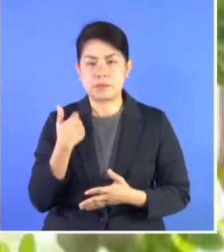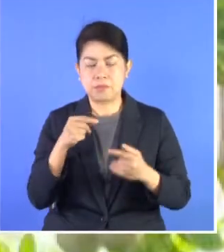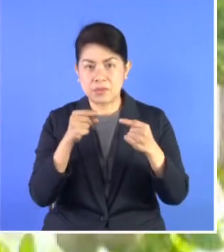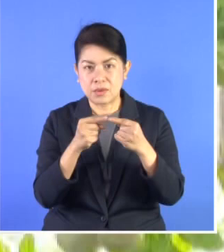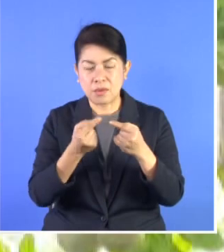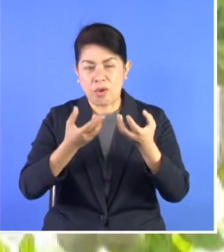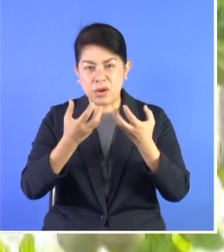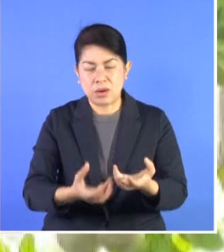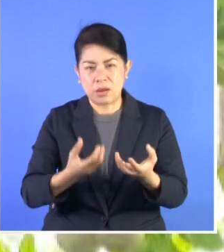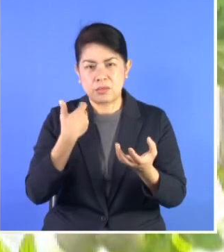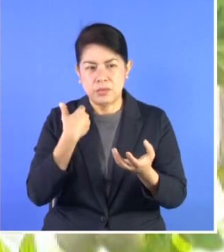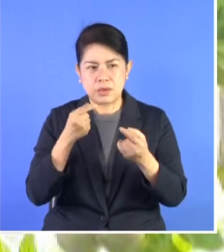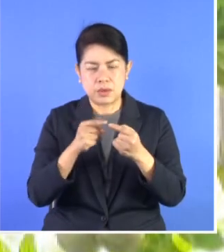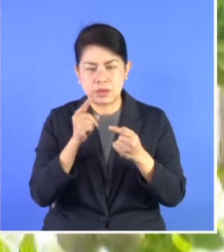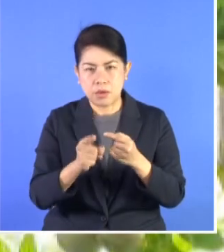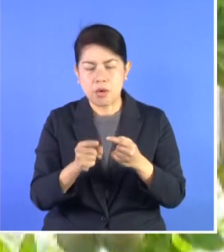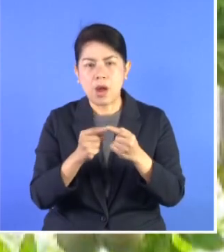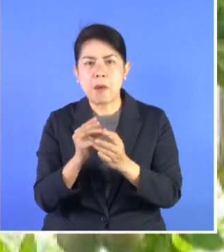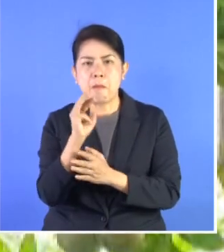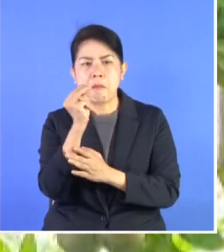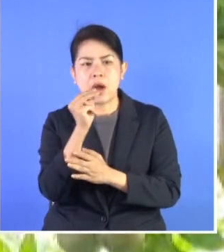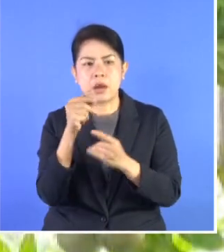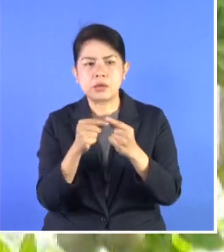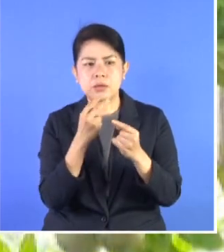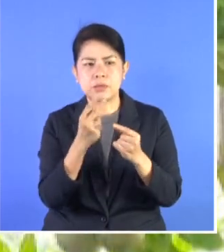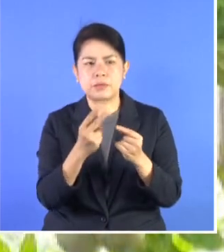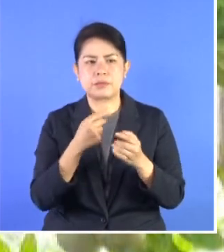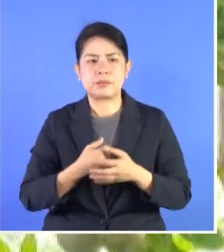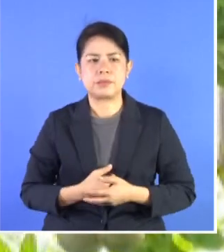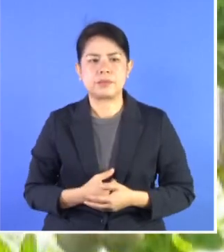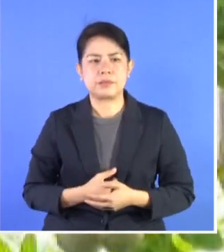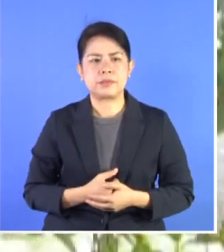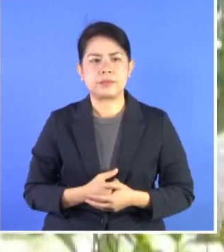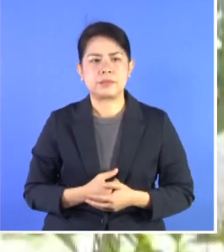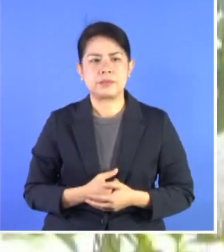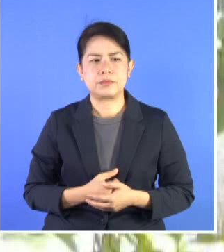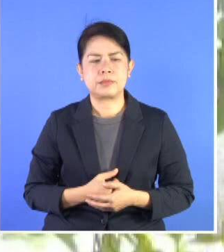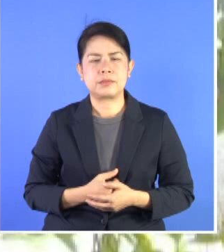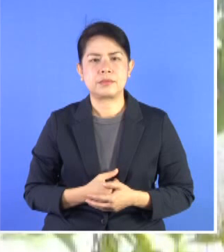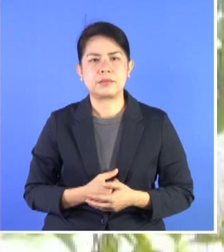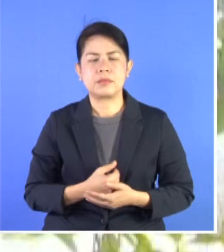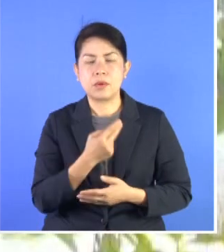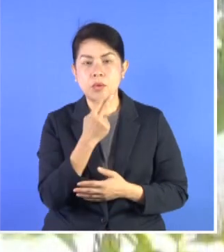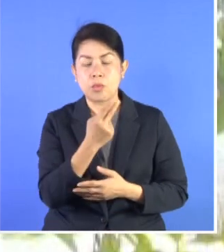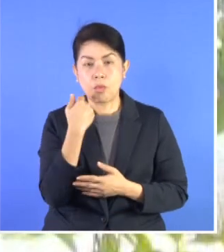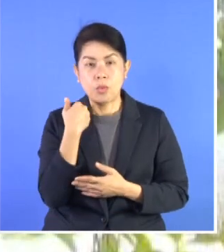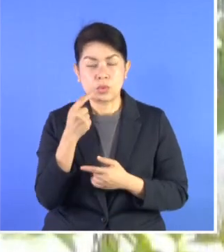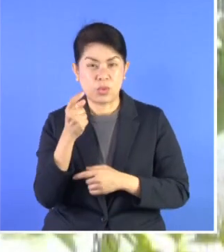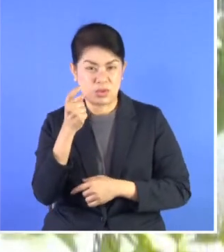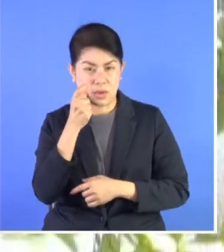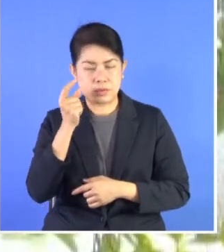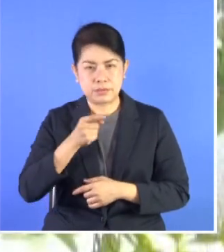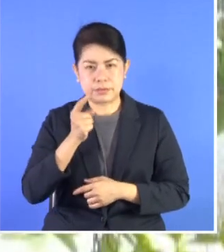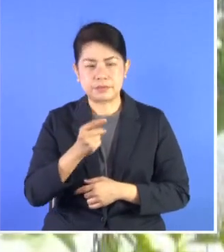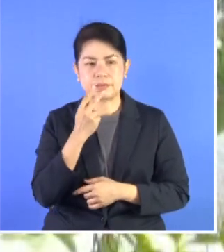ก็ต้องใช้เนี่ยไม้ค้ำไว้เนี่ยอย่าว่าแต่หัวเด็กเลย หัวเด็กเราหัวพี่เขาด้วยถ้าเป็นหัวเด็กก็หัวเด็กโตด้วยนะคะ นี ่เ